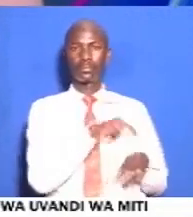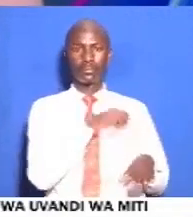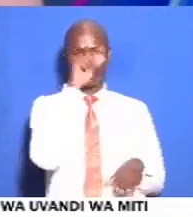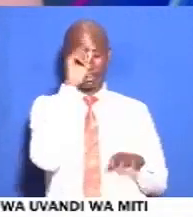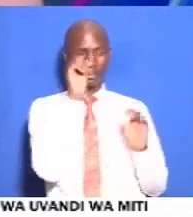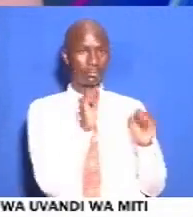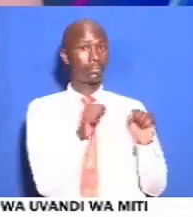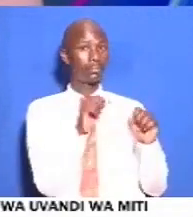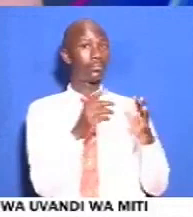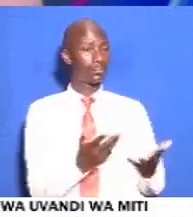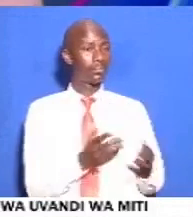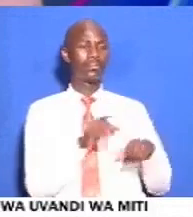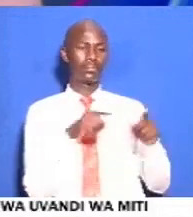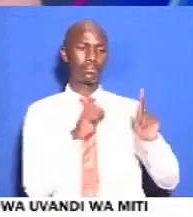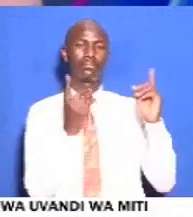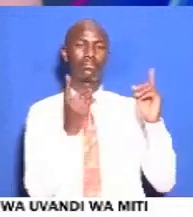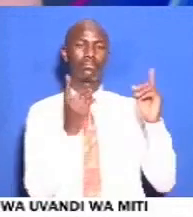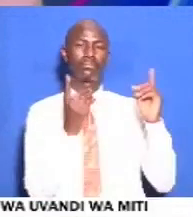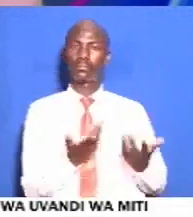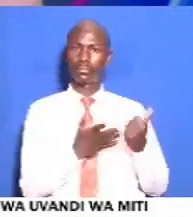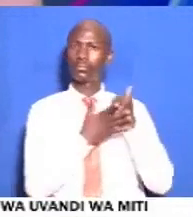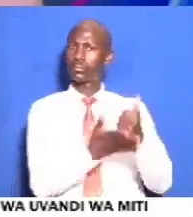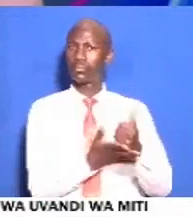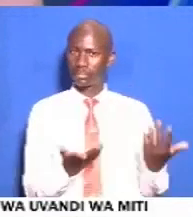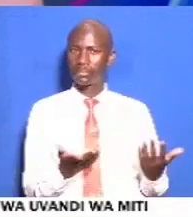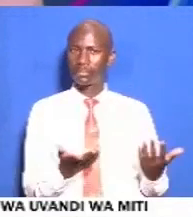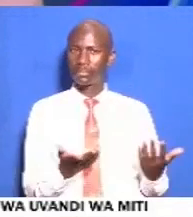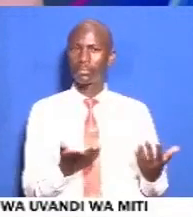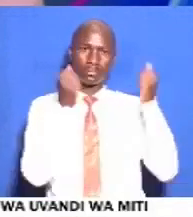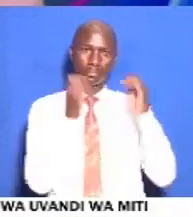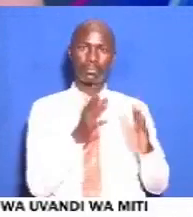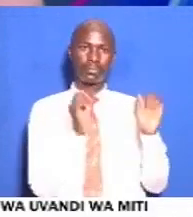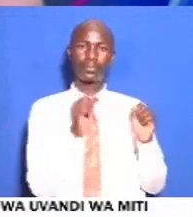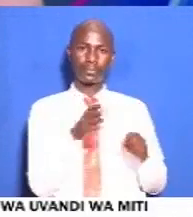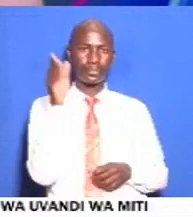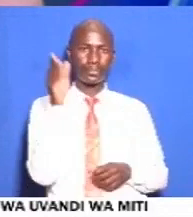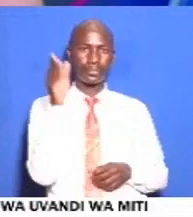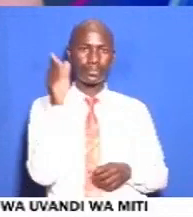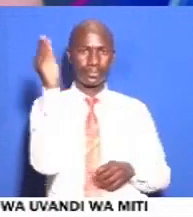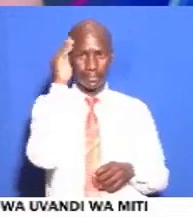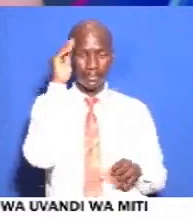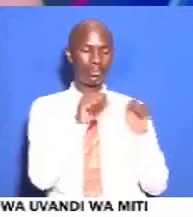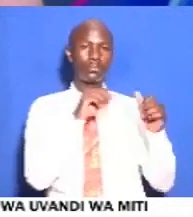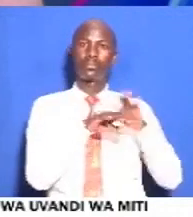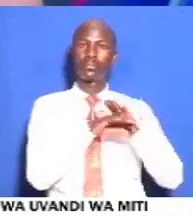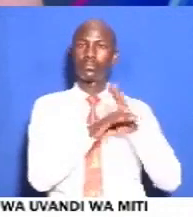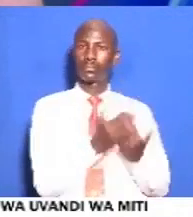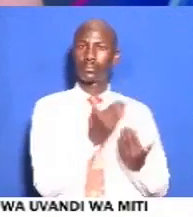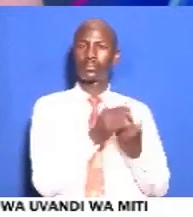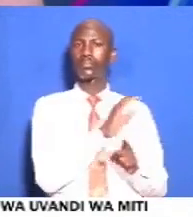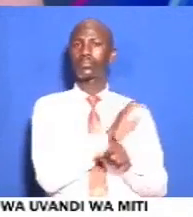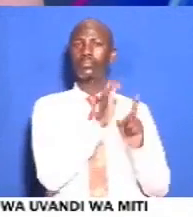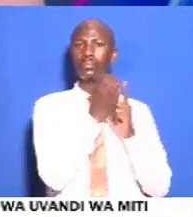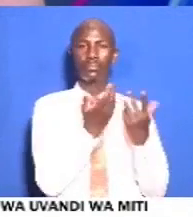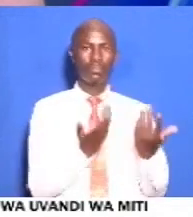kana yikithia kana ni habiki ya kuhithi wa ITDS ya Amanyuwa na kwekethia kana kisomo kikoneti ya uvandi na uvinduku